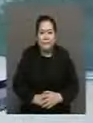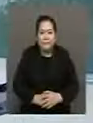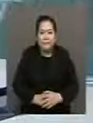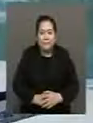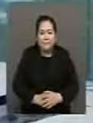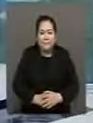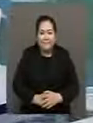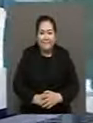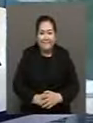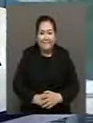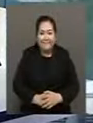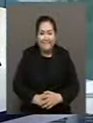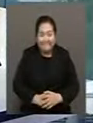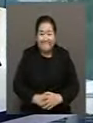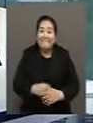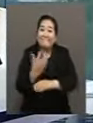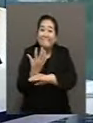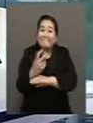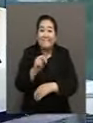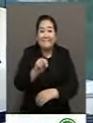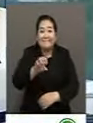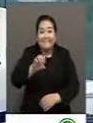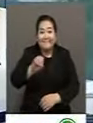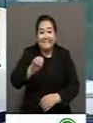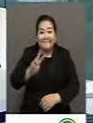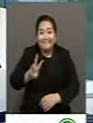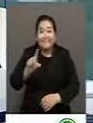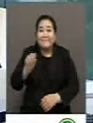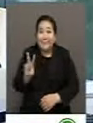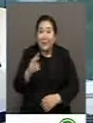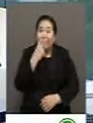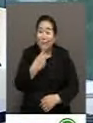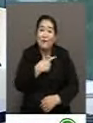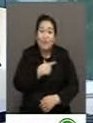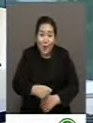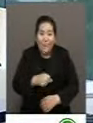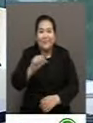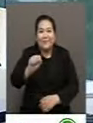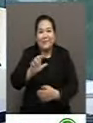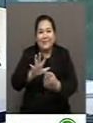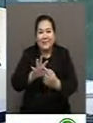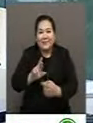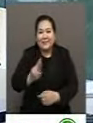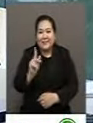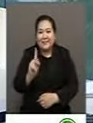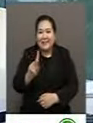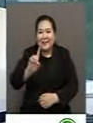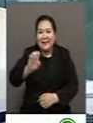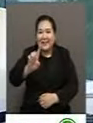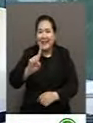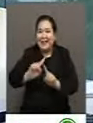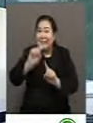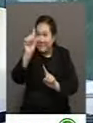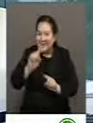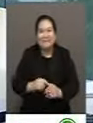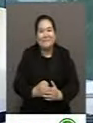ผู้ชมของ Now 26ก็เป็นแฟนตัวยงของสารคดีอันดับ1นะครับนอกจากเรื่องราวของสารคดีที่ติดตามที่ Now 26เรามี